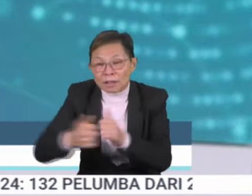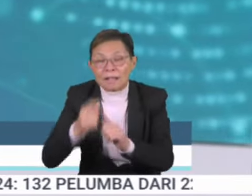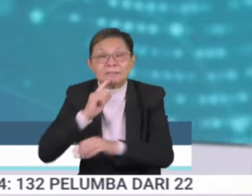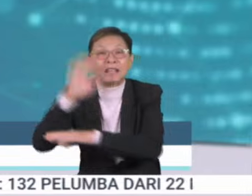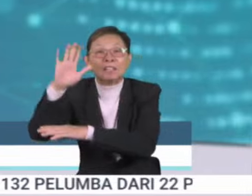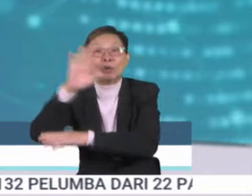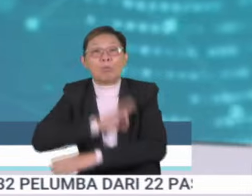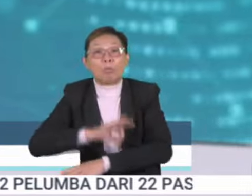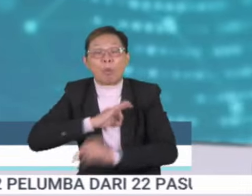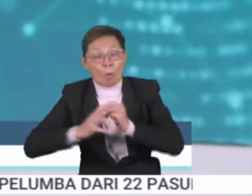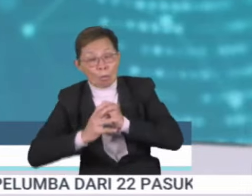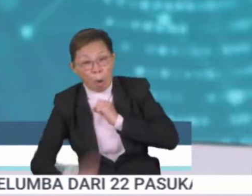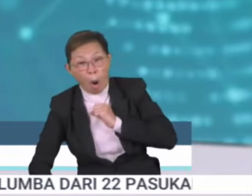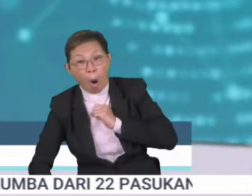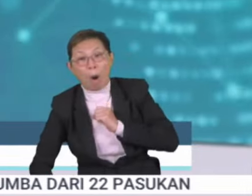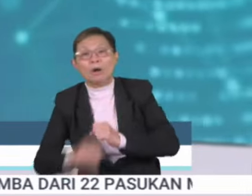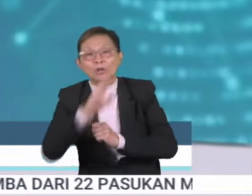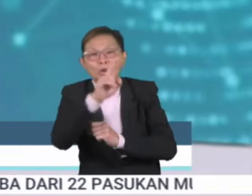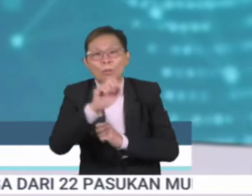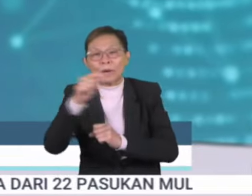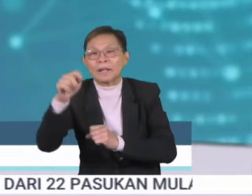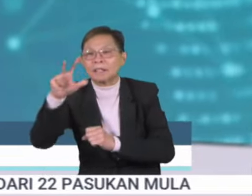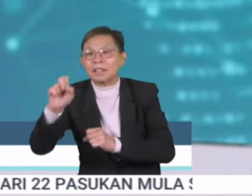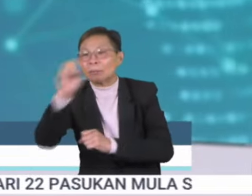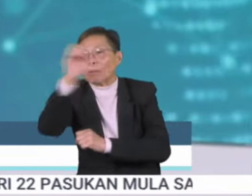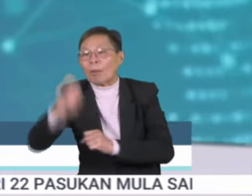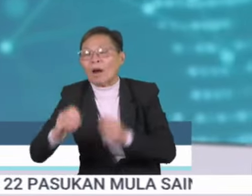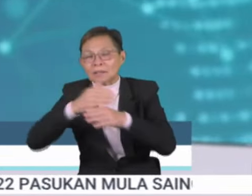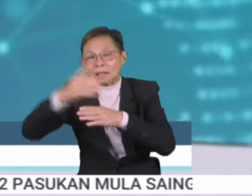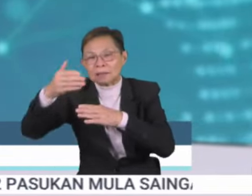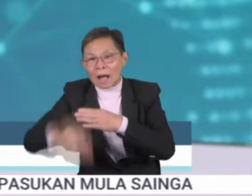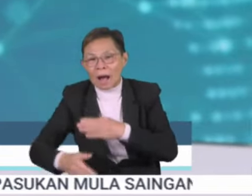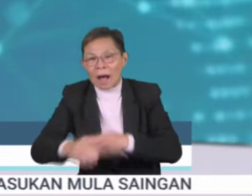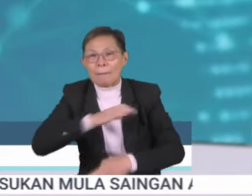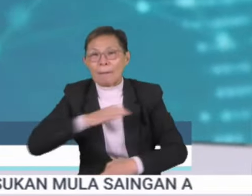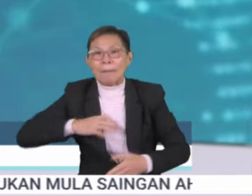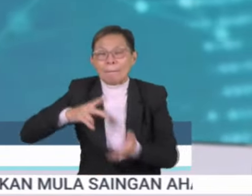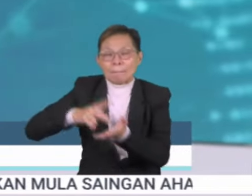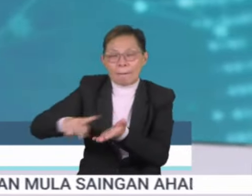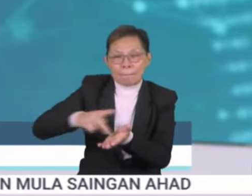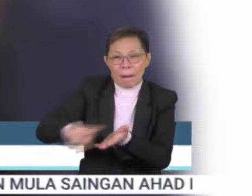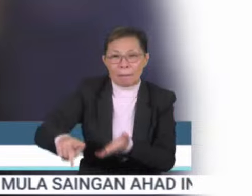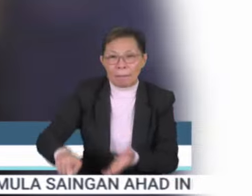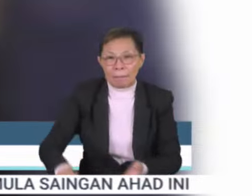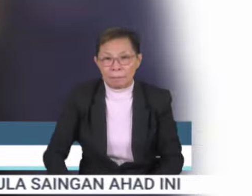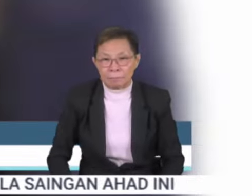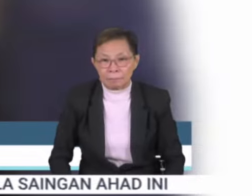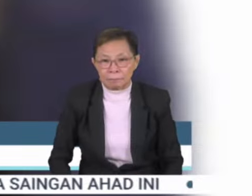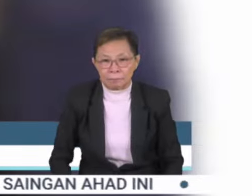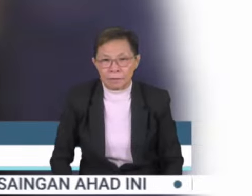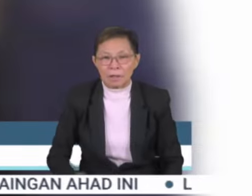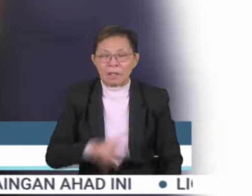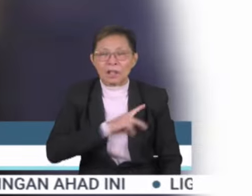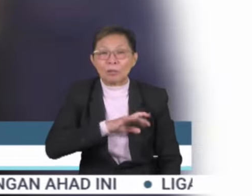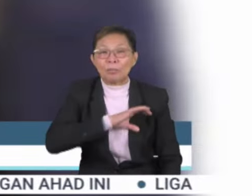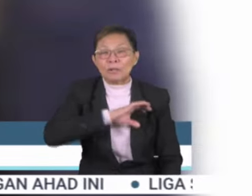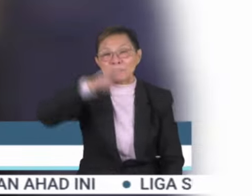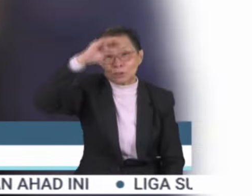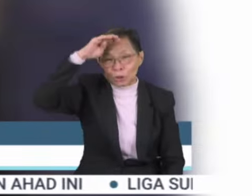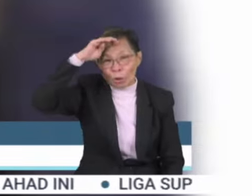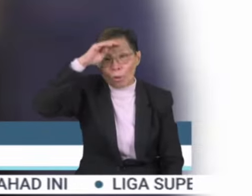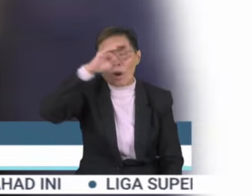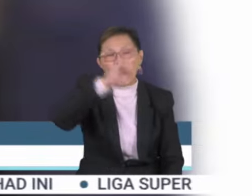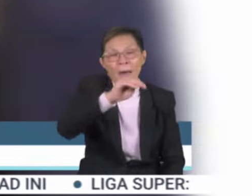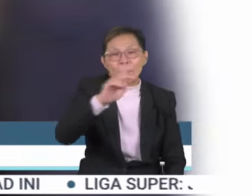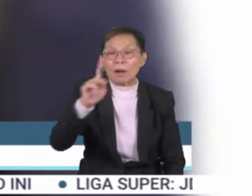janji keuntungan lumayan 20 hingga 30% setelah pelanggan membuat bayaran. Ketua Polis Johor Dato' M.